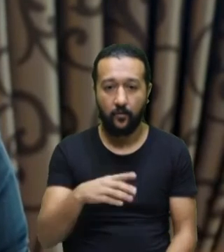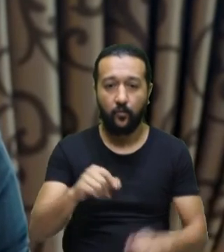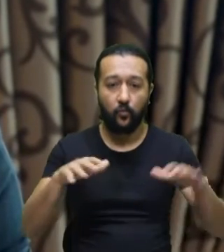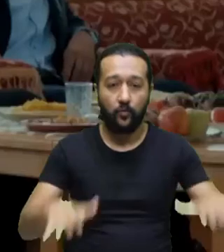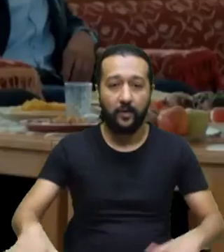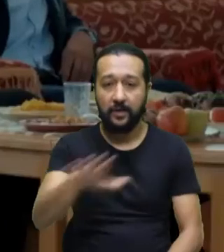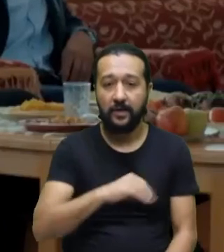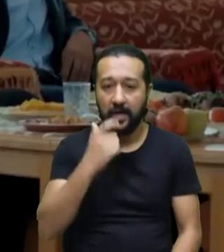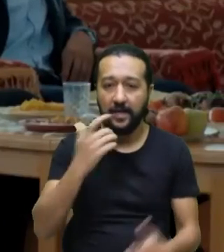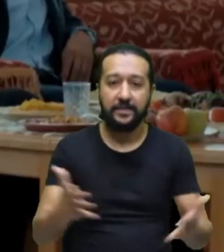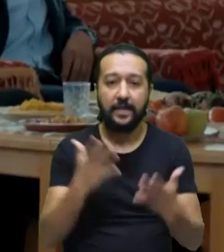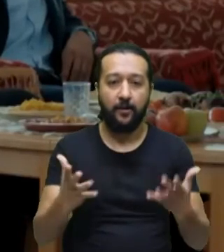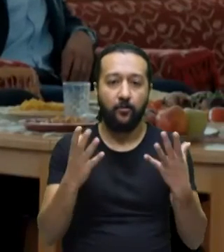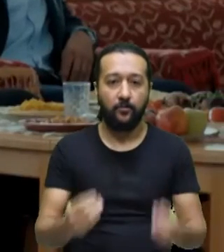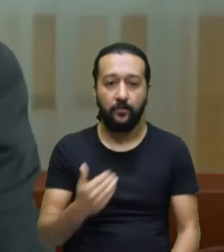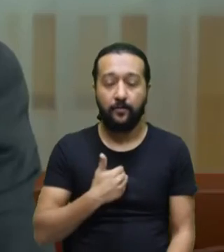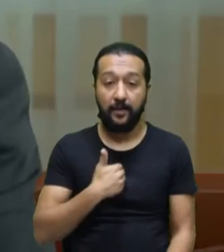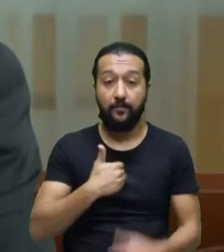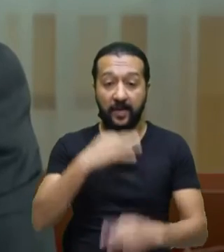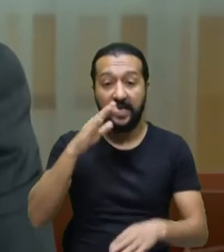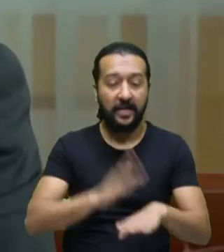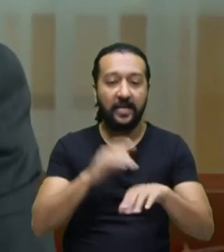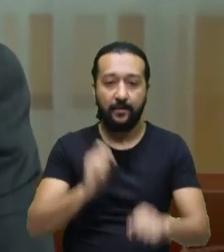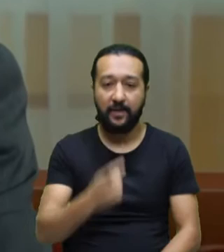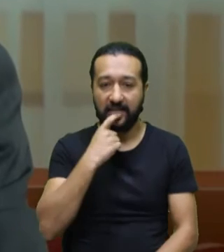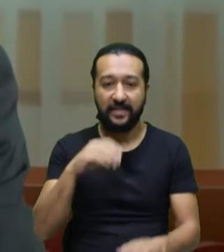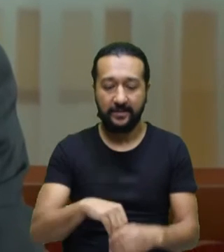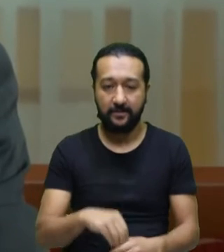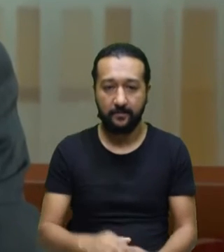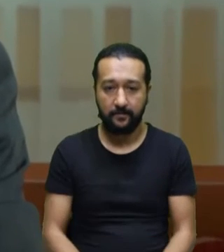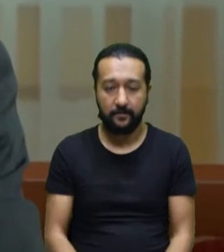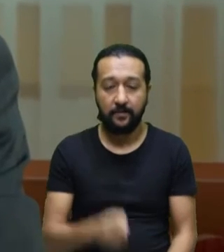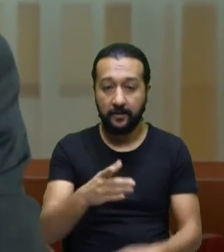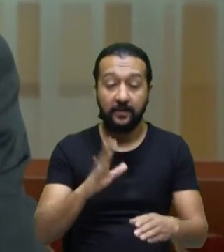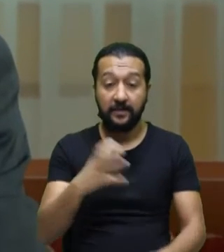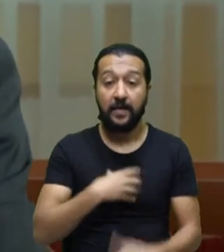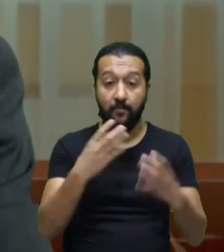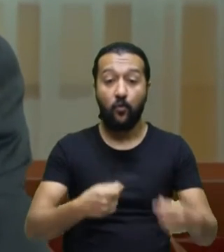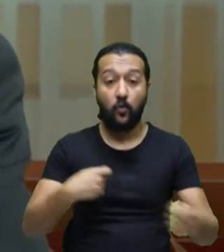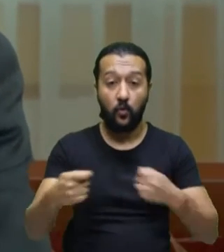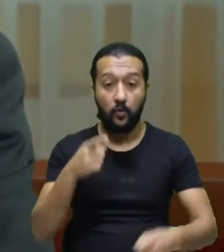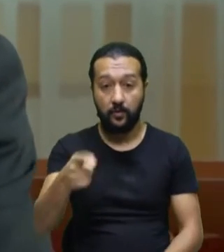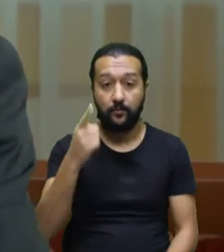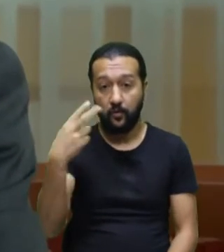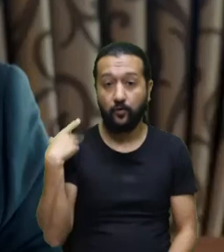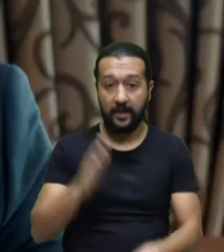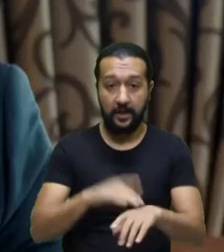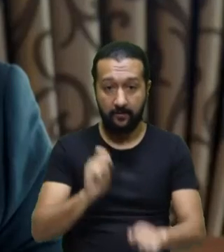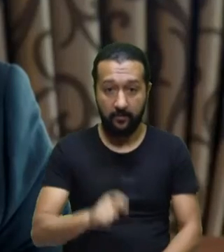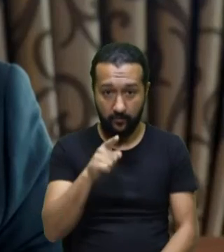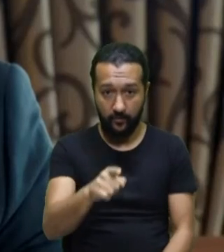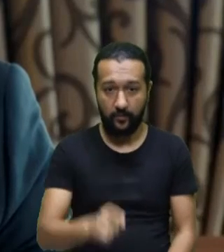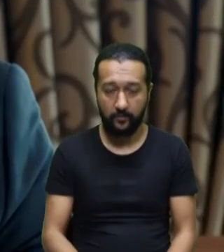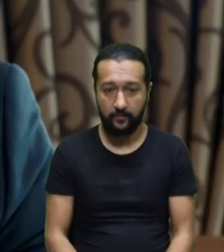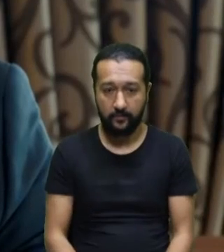Bu topraklarda yıllarım geçti. Beni ben yapan yıllar. Sahip olduğun holdingi de bir numara yapan bu